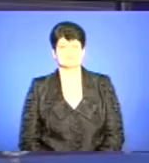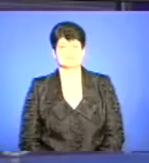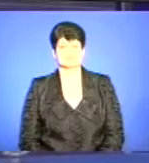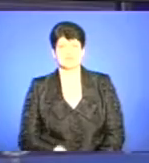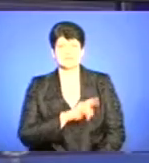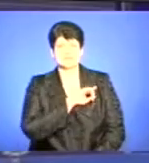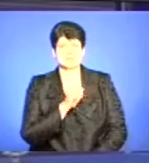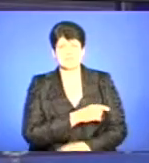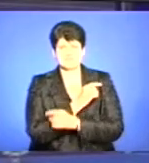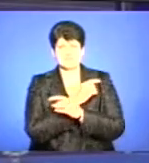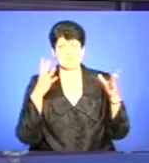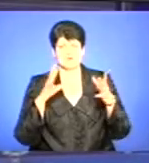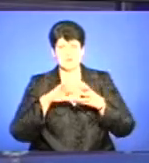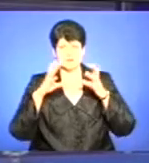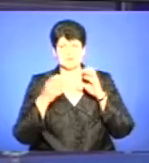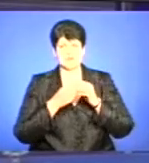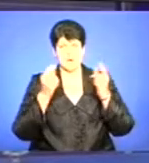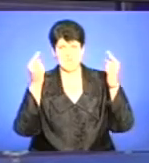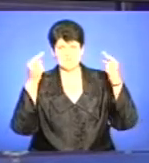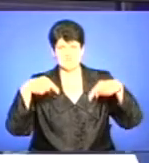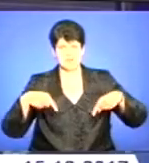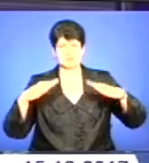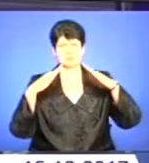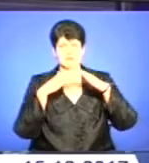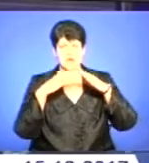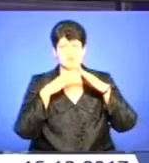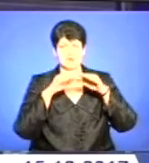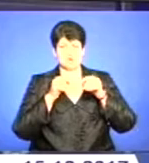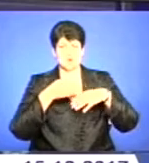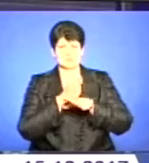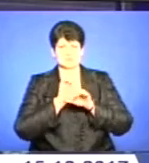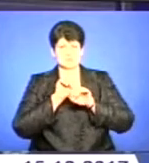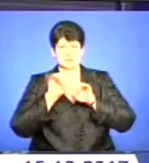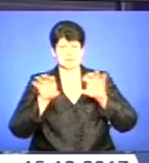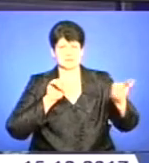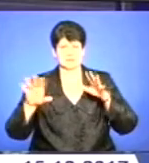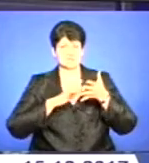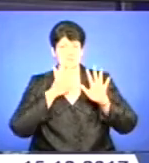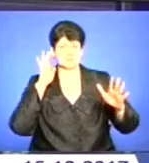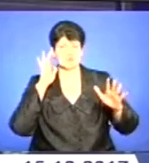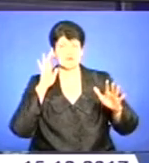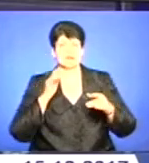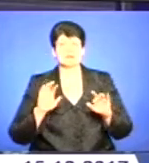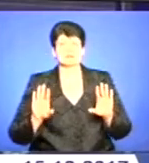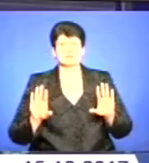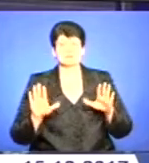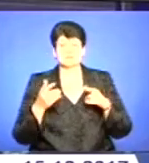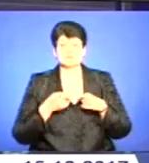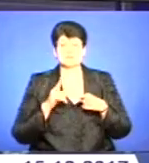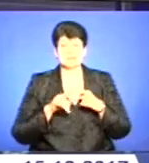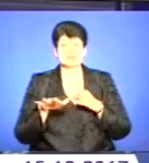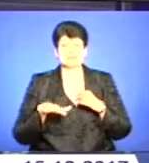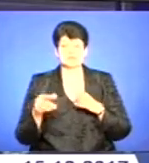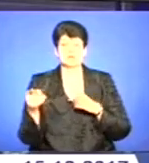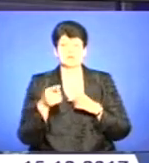Сильний вибух і, як результат, обвал частини даху і розкидані на кілька метрів уламки скла. Інцидент стався на території